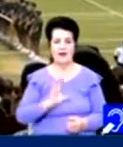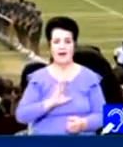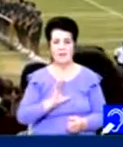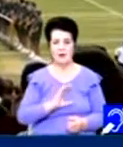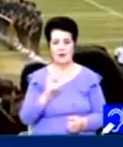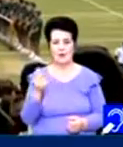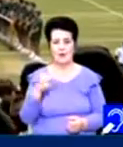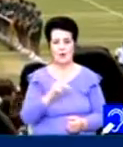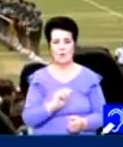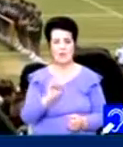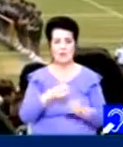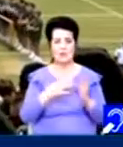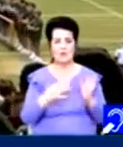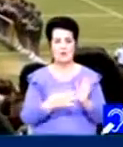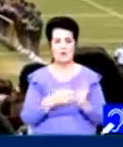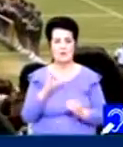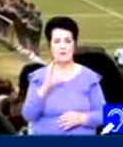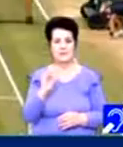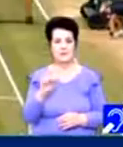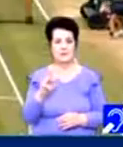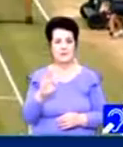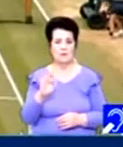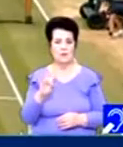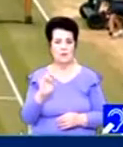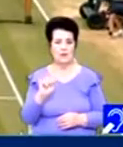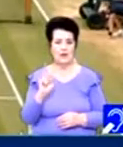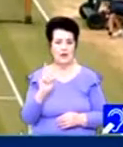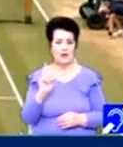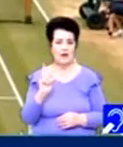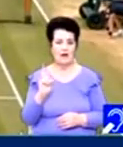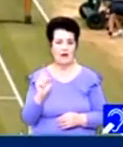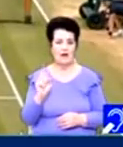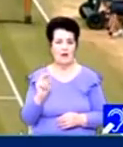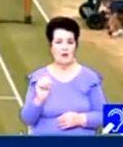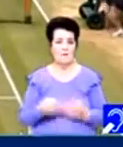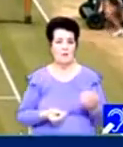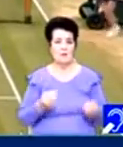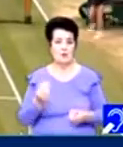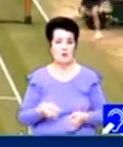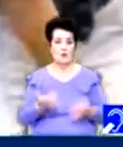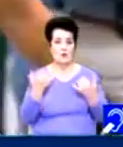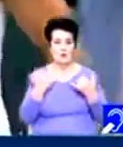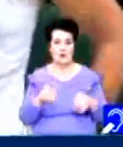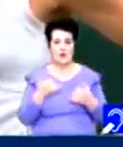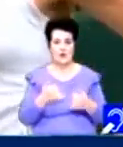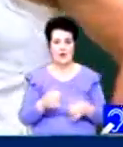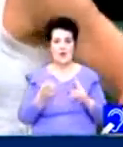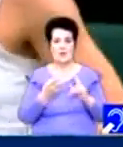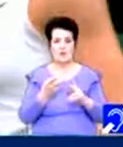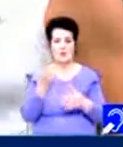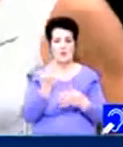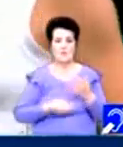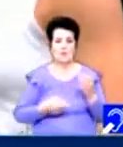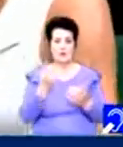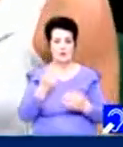în 2019 la Wimbledon, Simona Halep. Jocul agresiv al Simonei a surprins-o pe Serena Williams. A fost a doua înfrângere